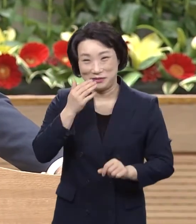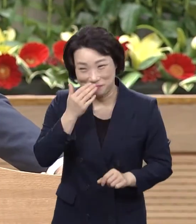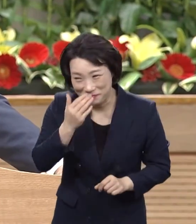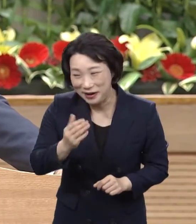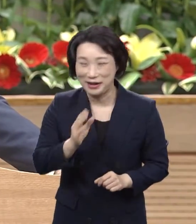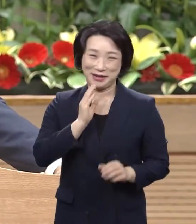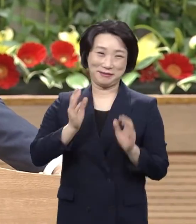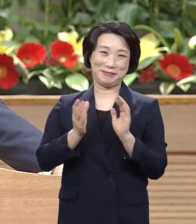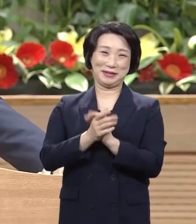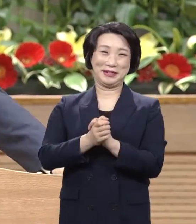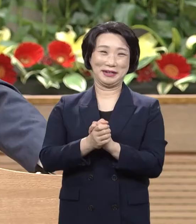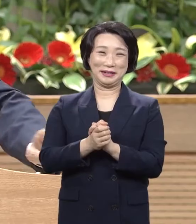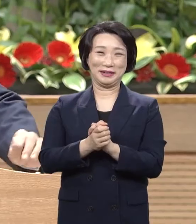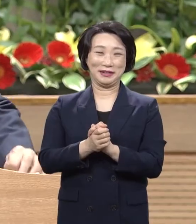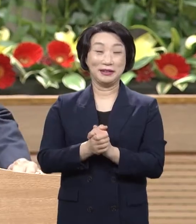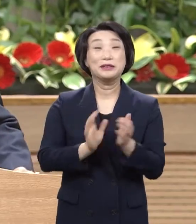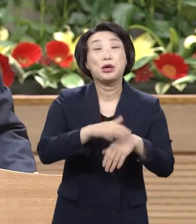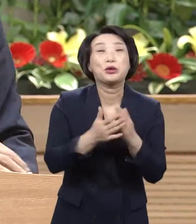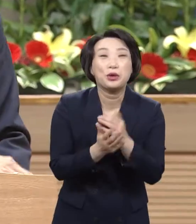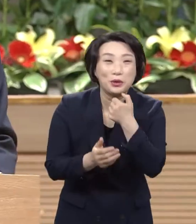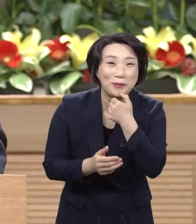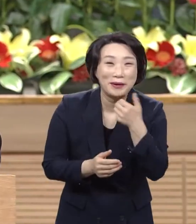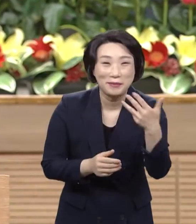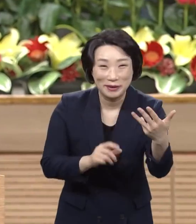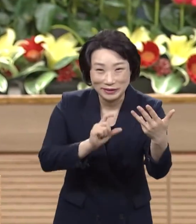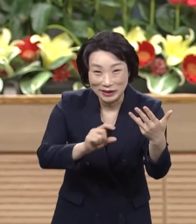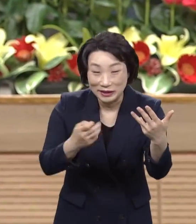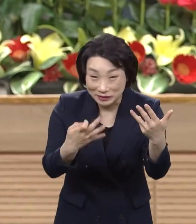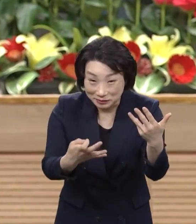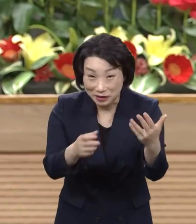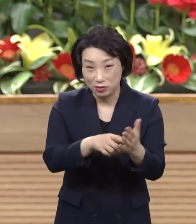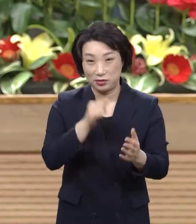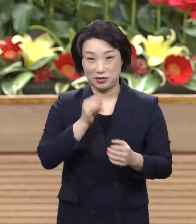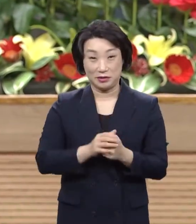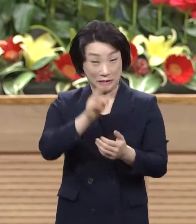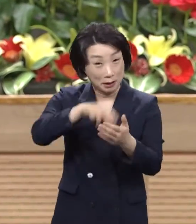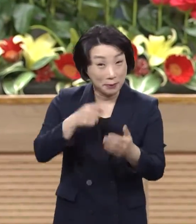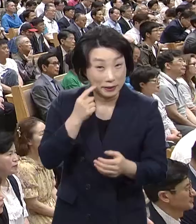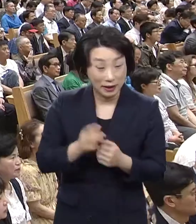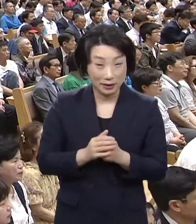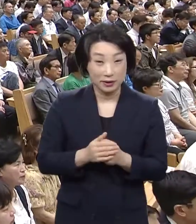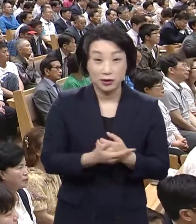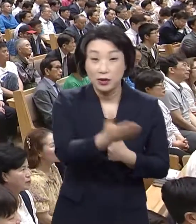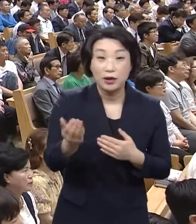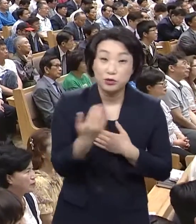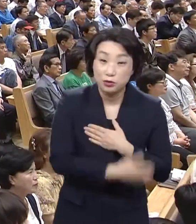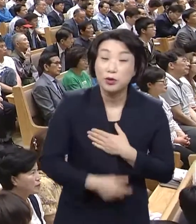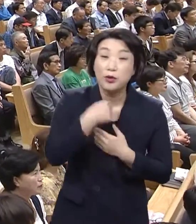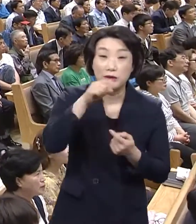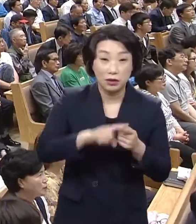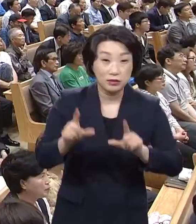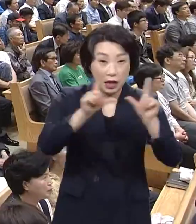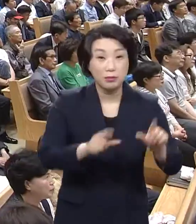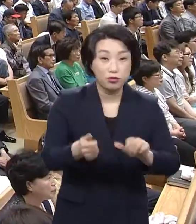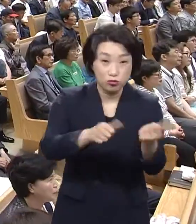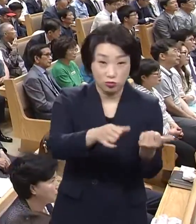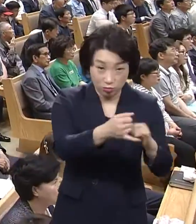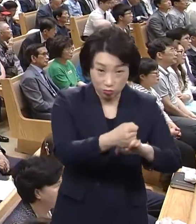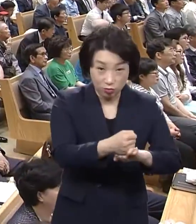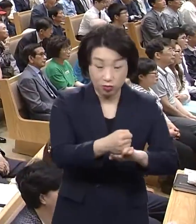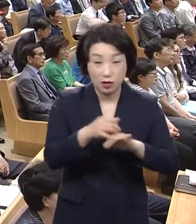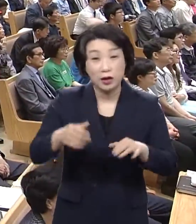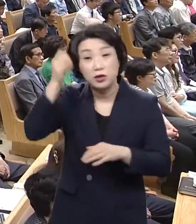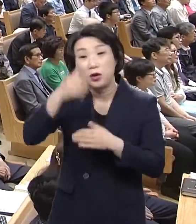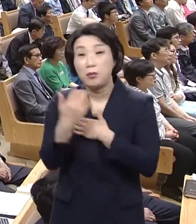살리니. 로마서 8장 14절에 읽어봐. 너희가 육신대로 살면 반드시 죽을